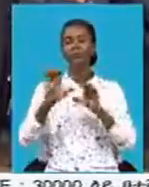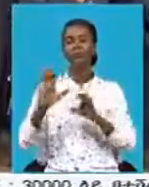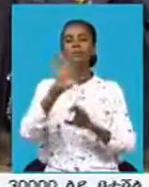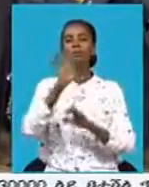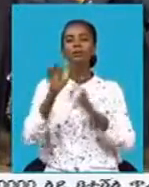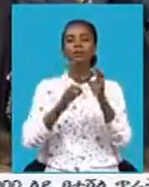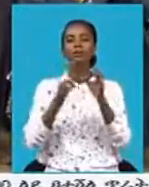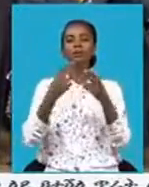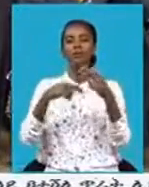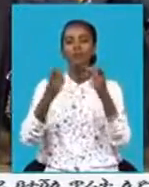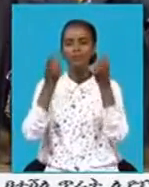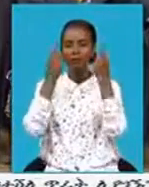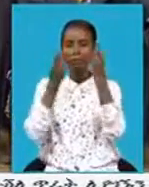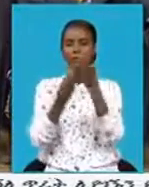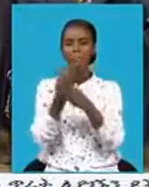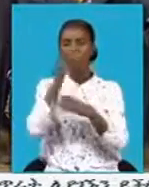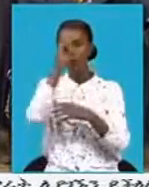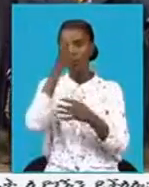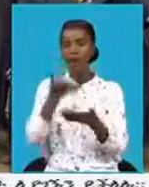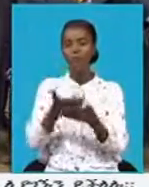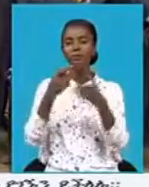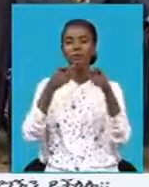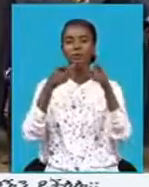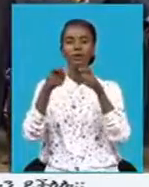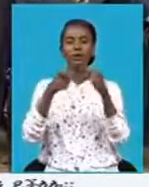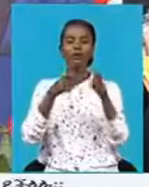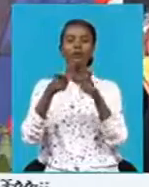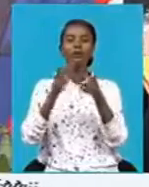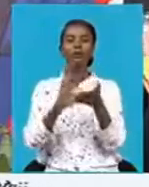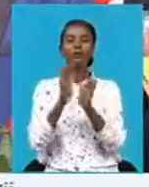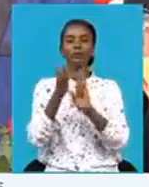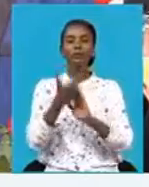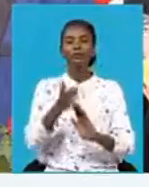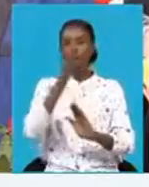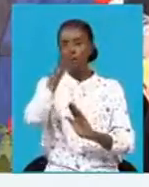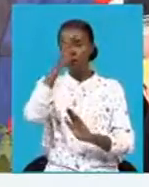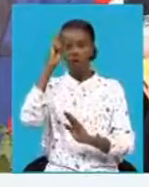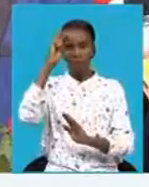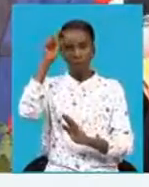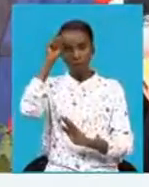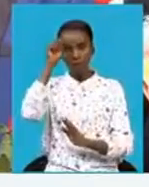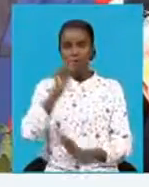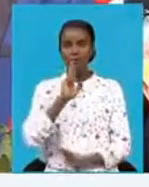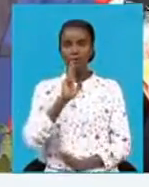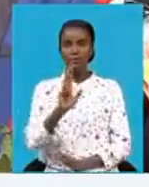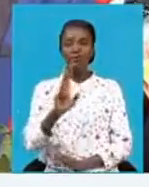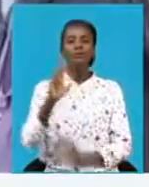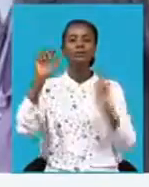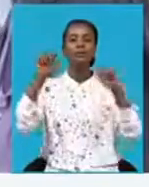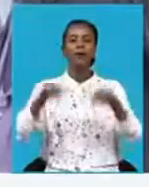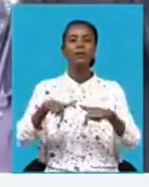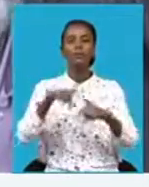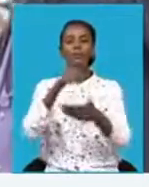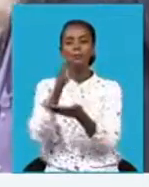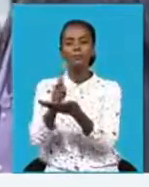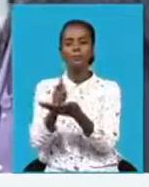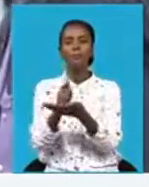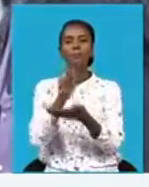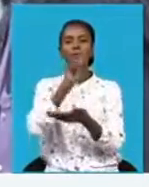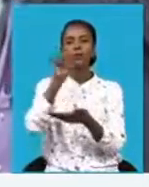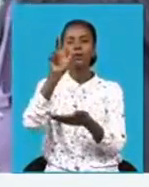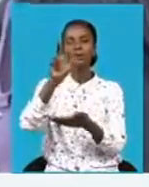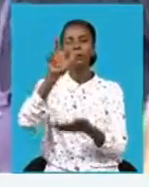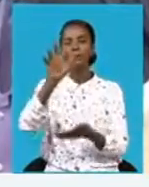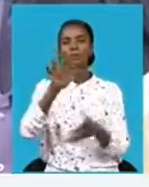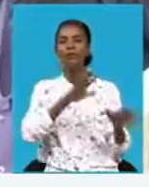የቢሮ የግንዛቤ ማሳደግና የሰው ሀብት ዳይሬክቶሬት ዳይሬክተር የሆኑት አቶ ሰለሞን አየለ ናቸው። ዛሬ የምናስመረቃቸው 135 ተማሪዎች